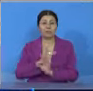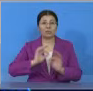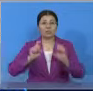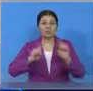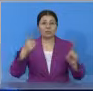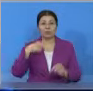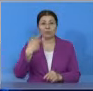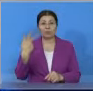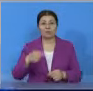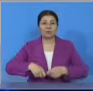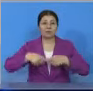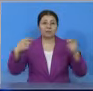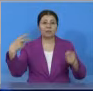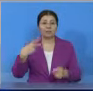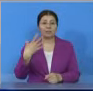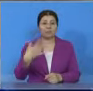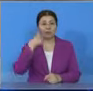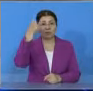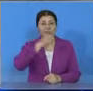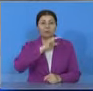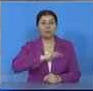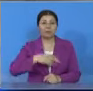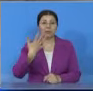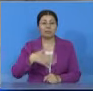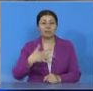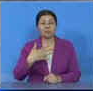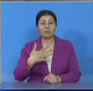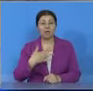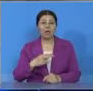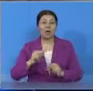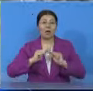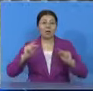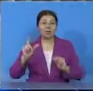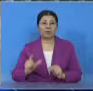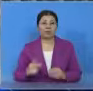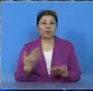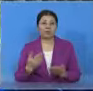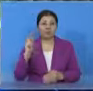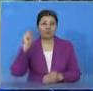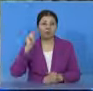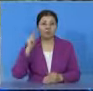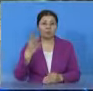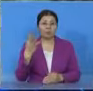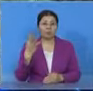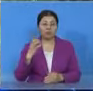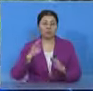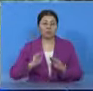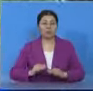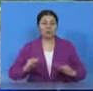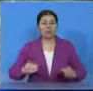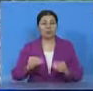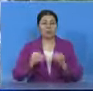3 открылась в 2005 году. Работают в ней 50 преподавателей. Обучают на сегодня более 400 детей по